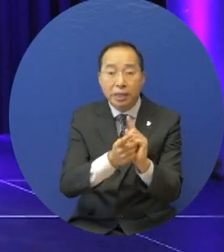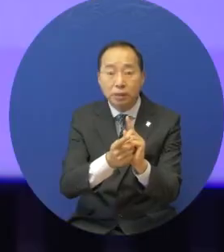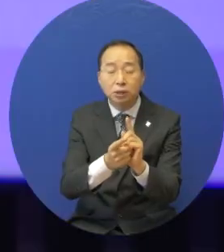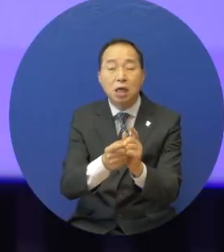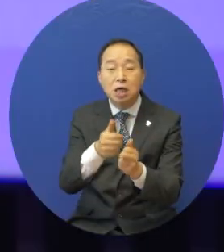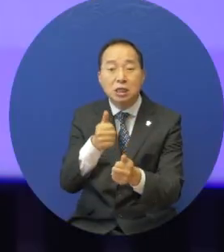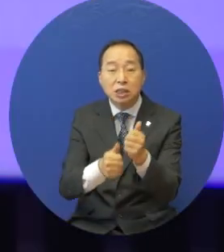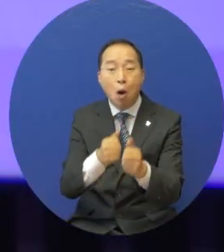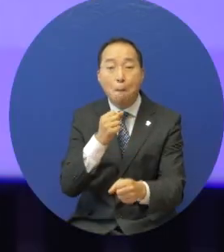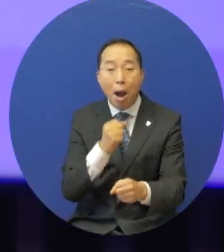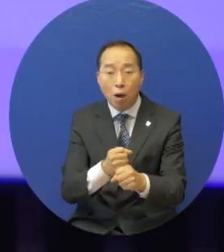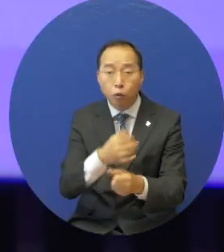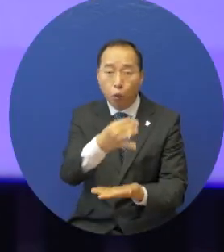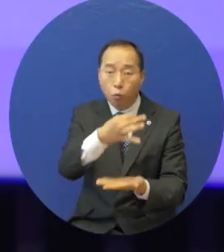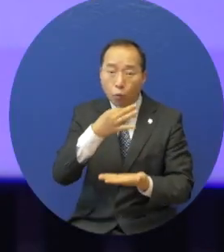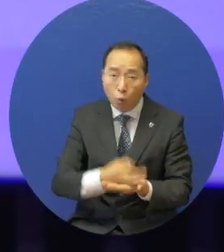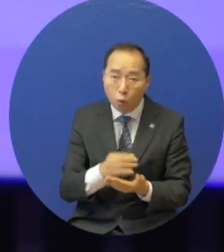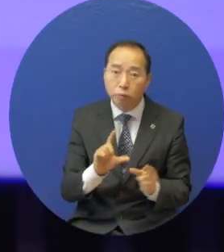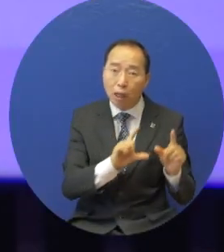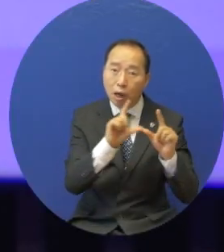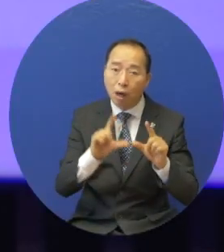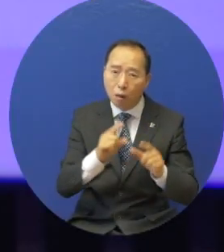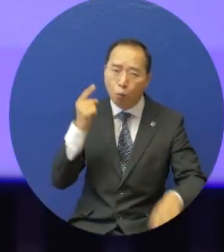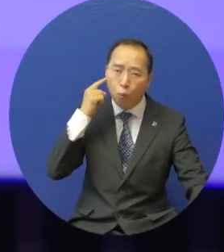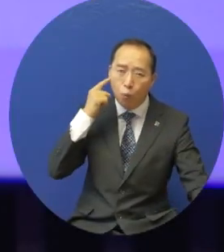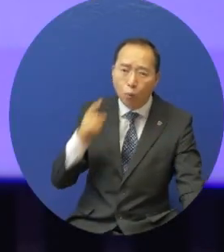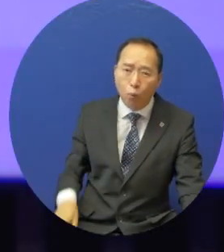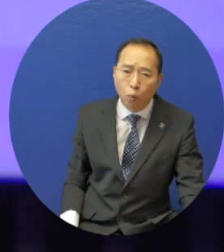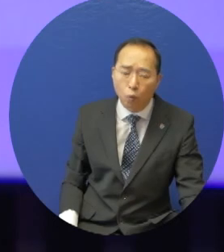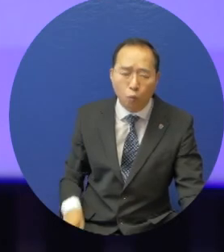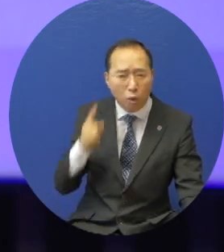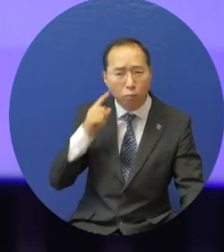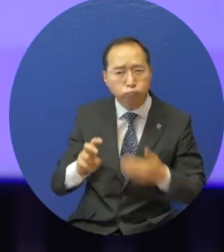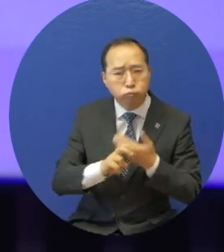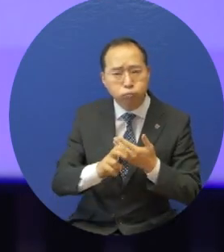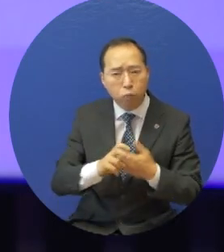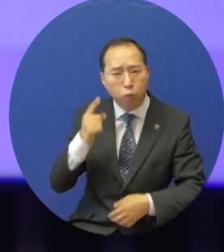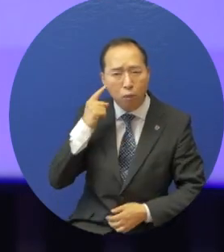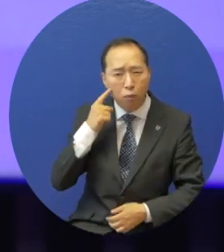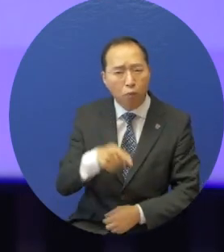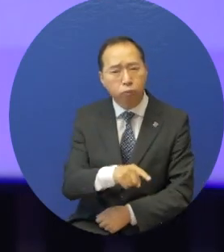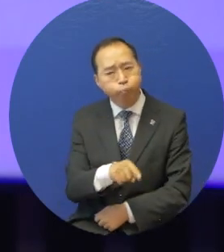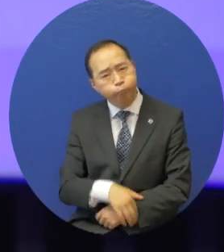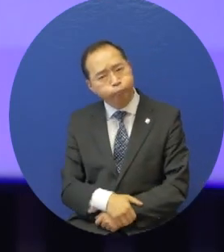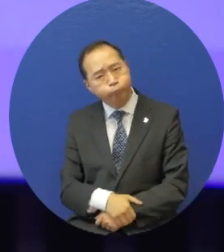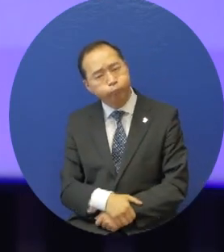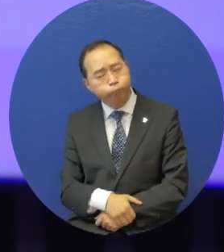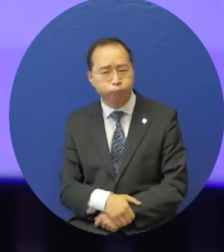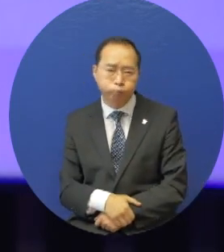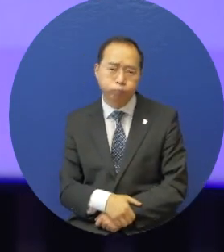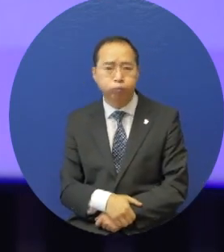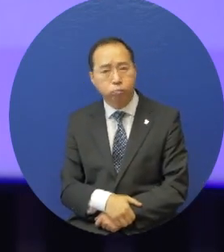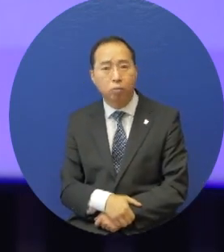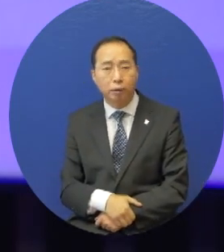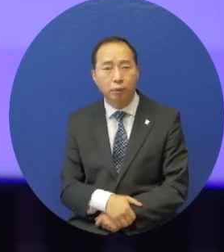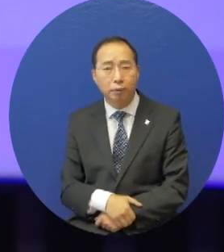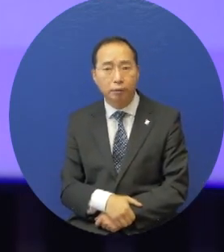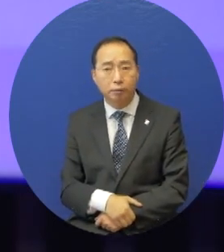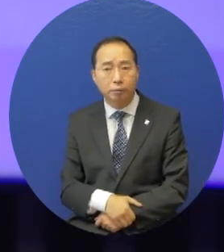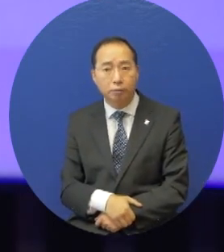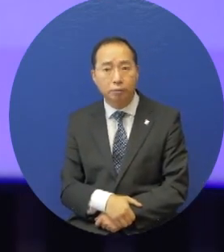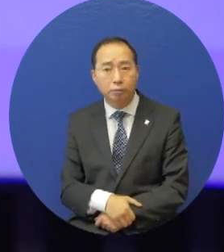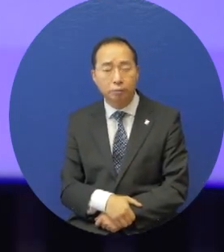살아갈까? 우리는 그냥 유광억이라고 하는 사람을 보면서 뭐 저렇게 불법적인 일을 하면서 잘 사네 라고